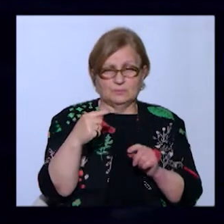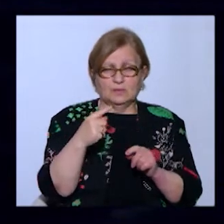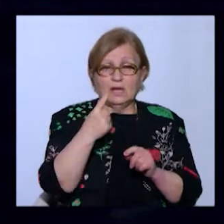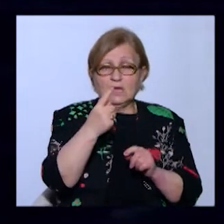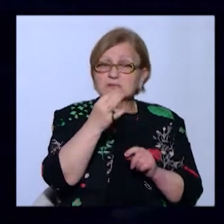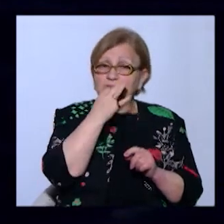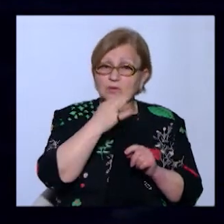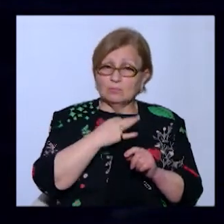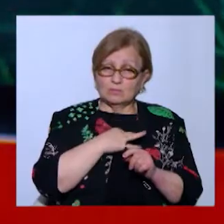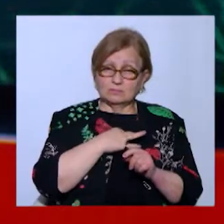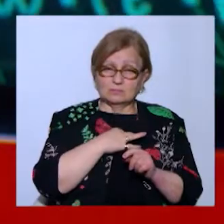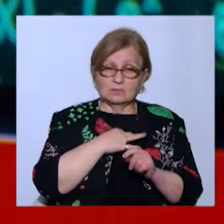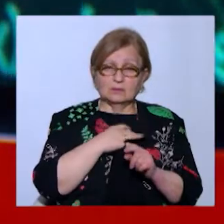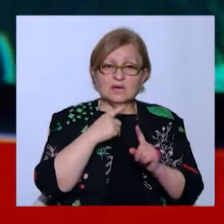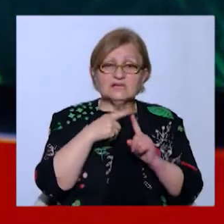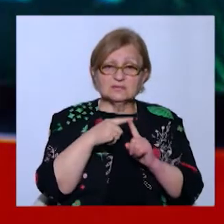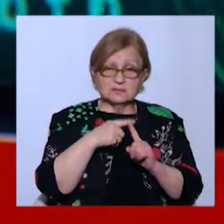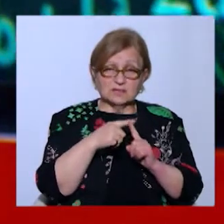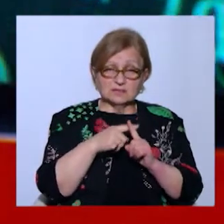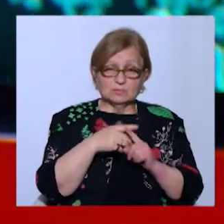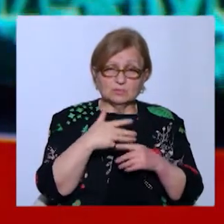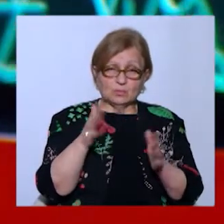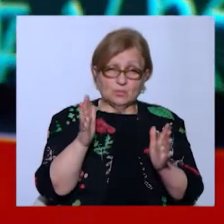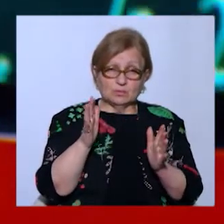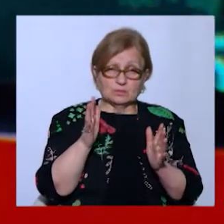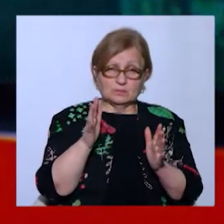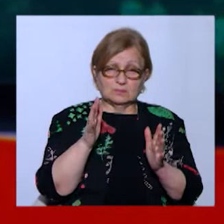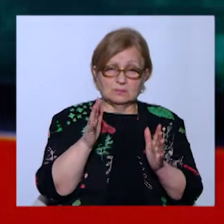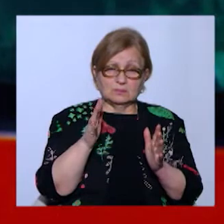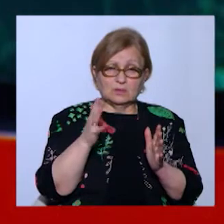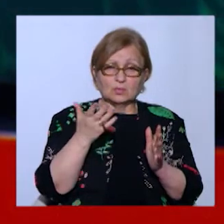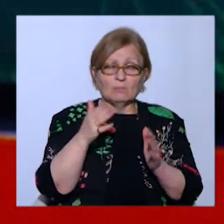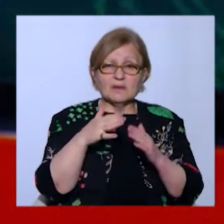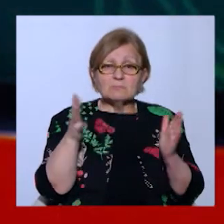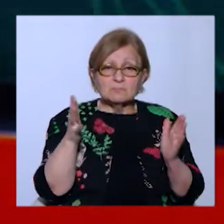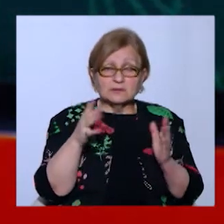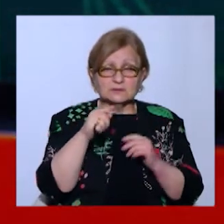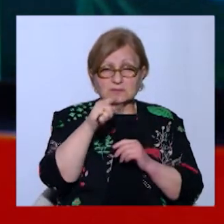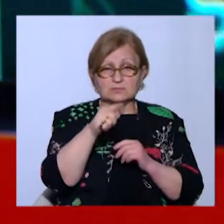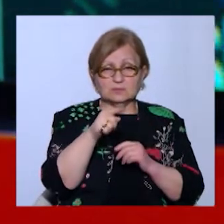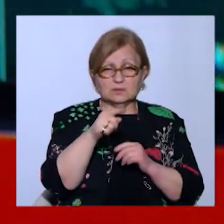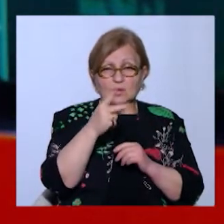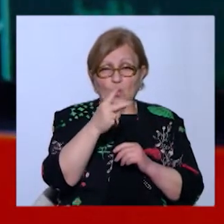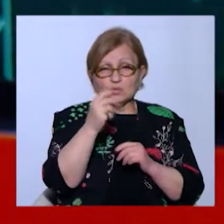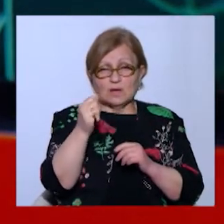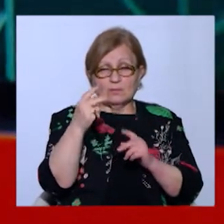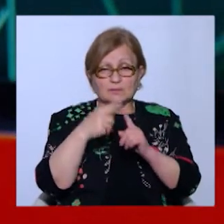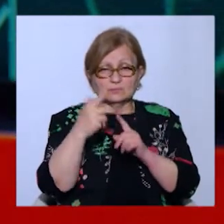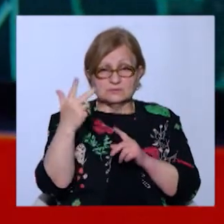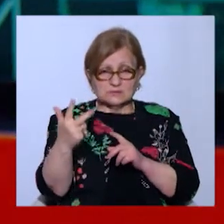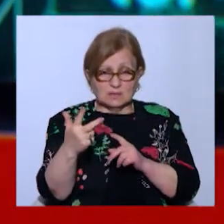მოგცეს ამონახსნი და მეორემ არა, ხოლო დადებითი უფრო მეტი რომელიც არის ის უნდა იყოს ანუ 2a პლუს 3,